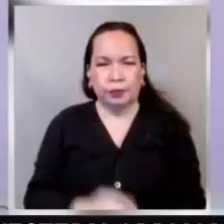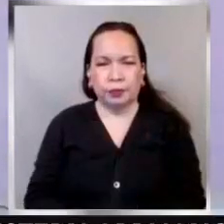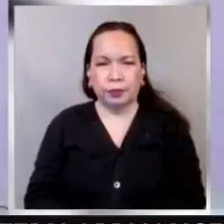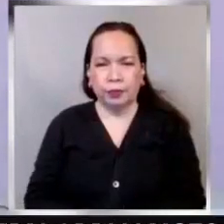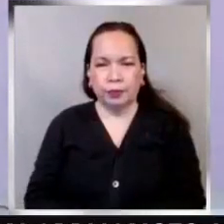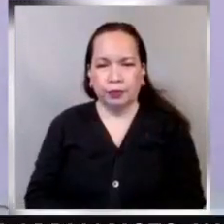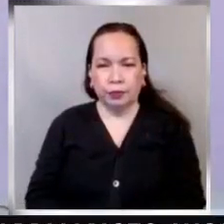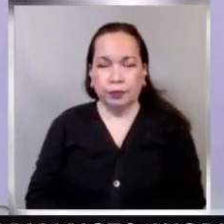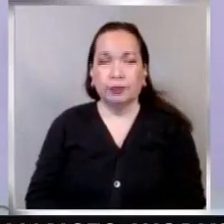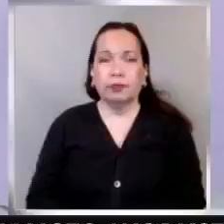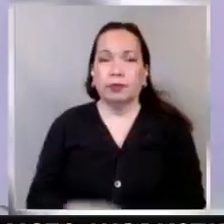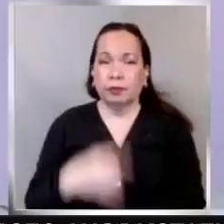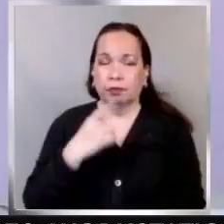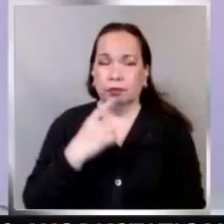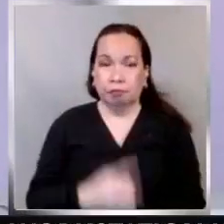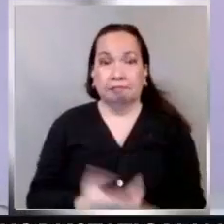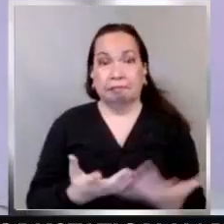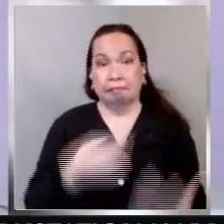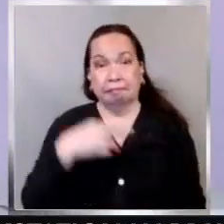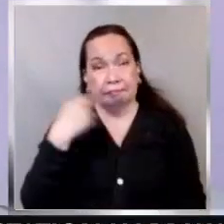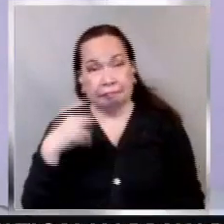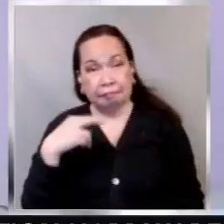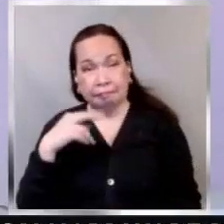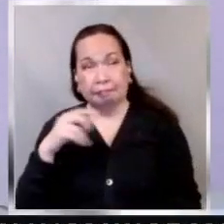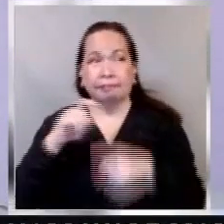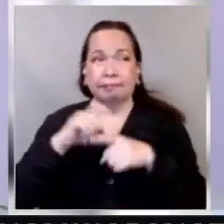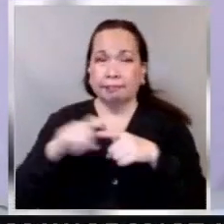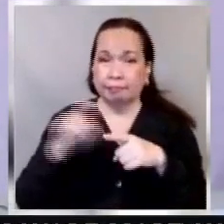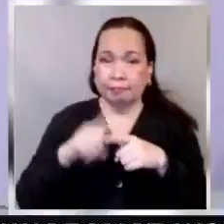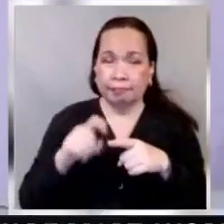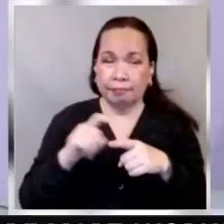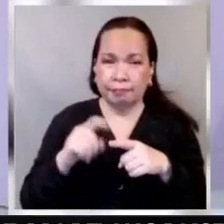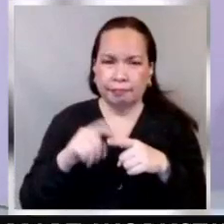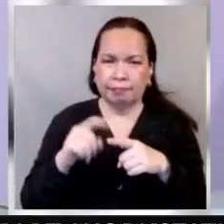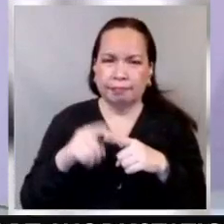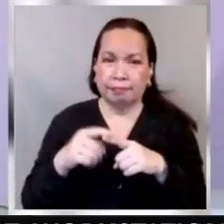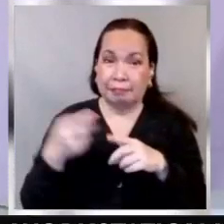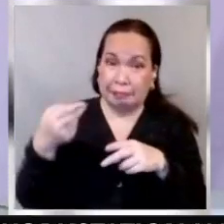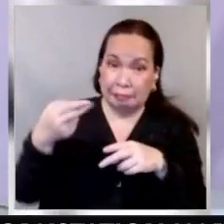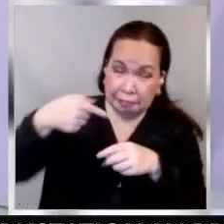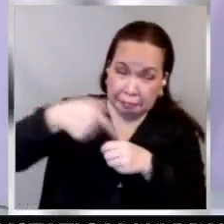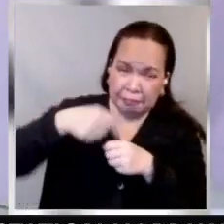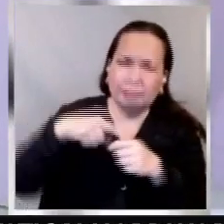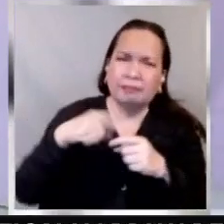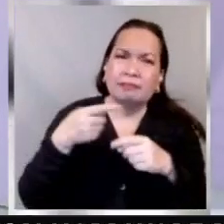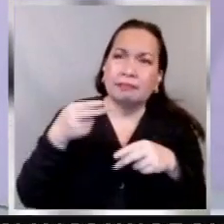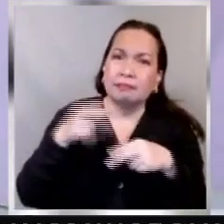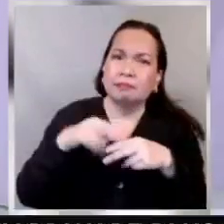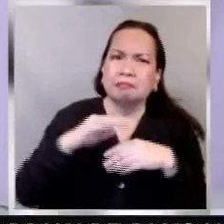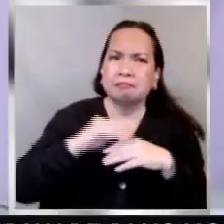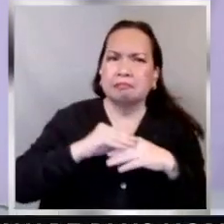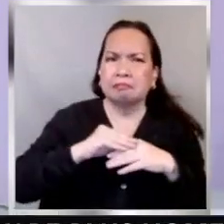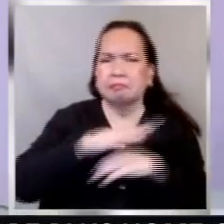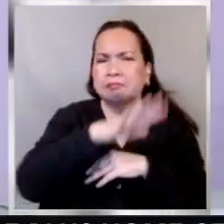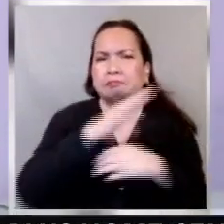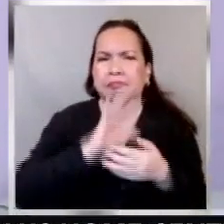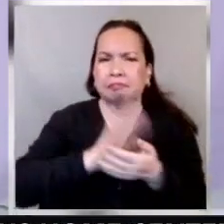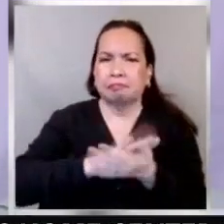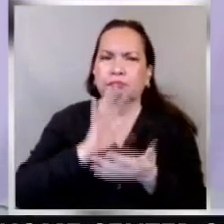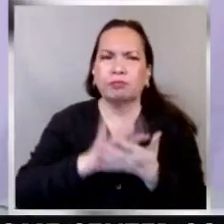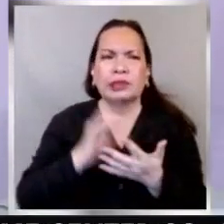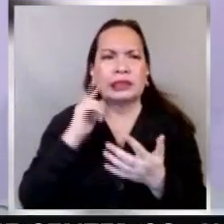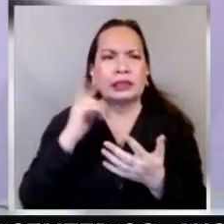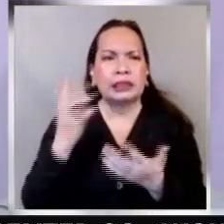Bukod sa bigas, kuryente at langis, nakambaring magmahal ang ilang produkto dahil sa hirit na hanggang 7 pisong taas